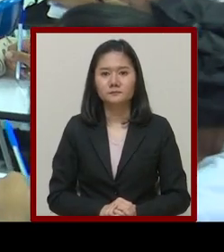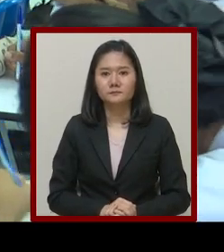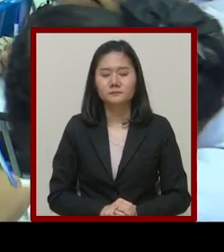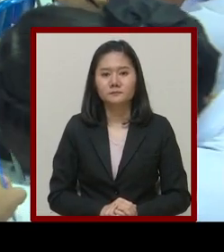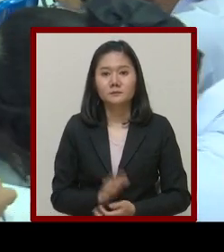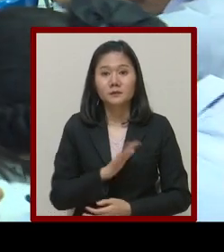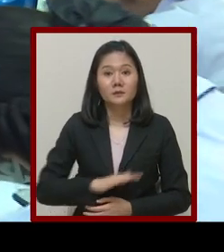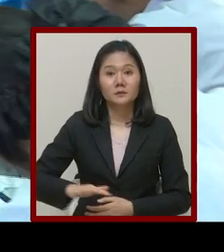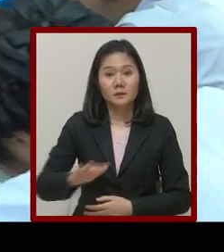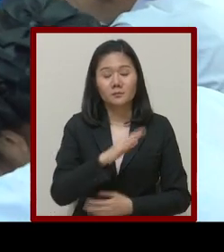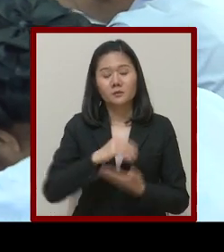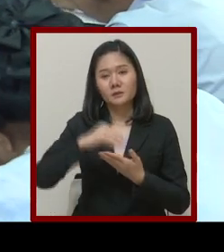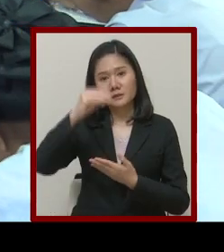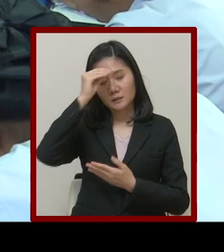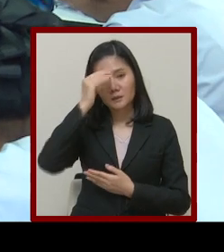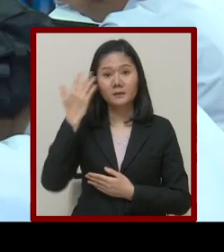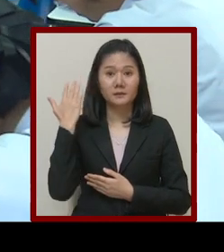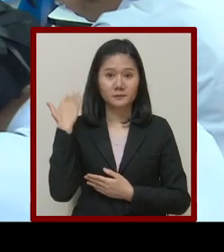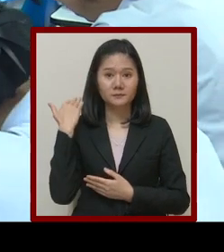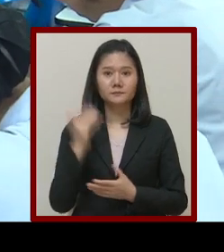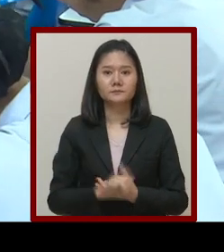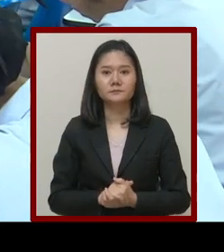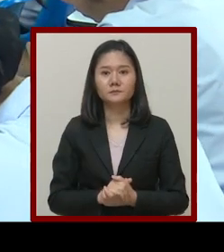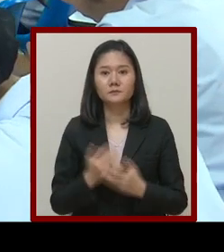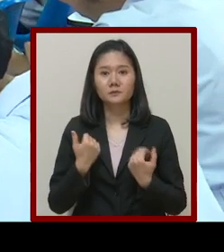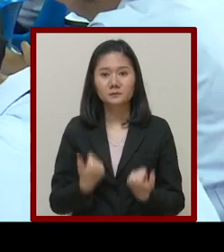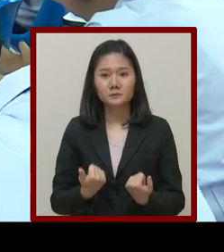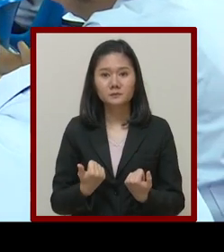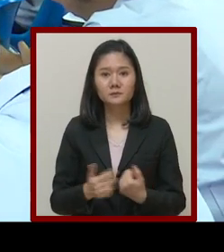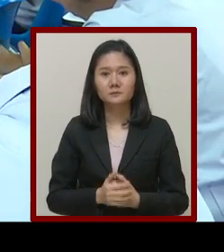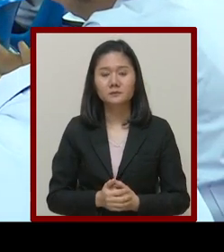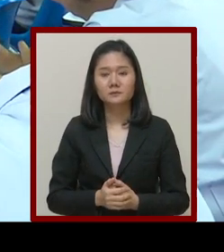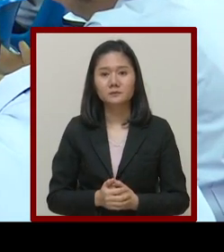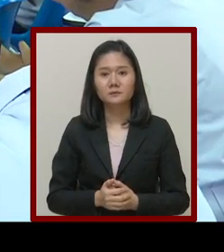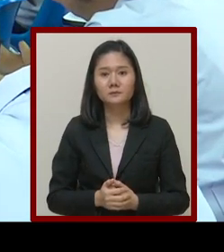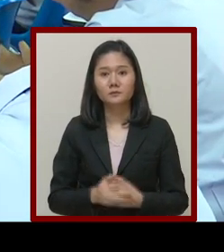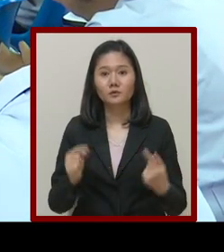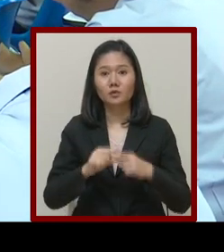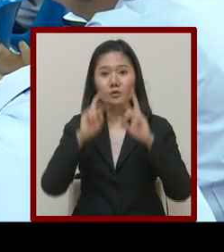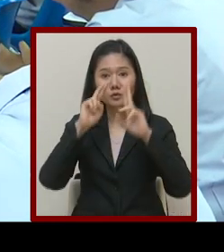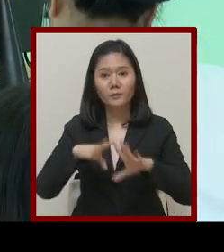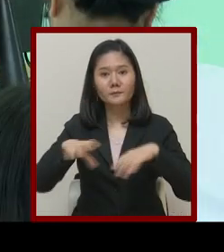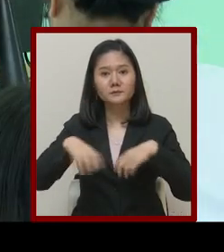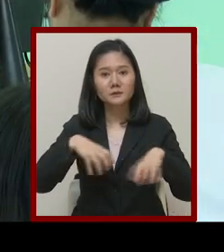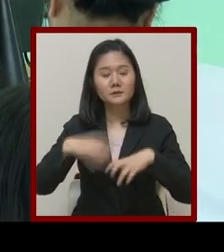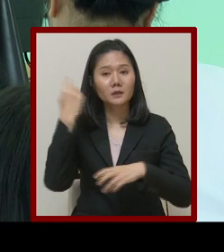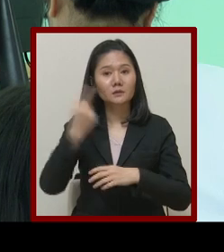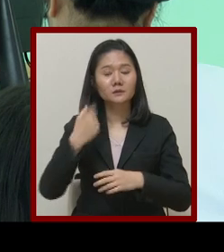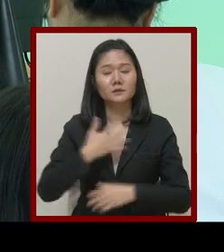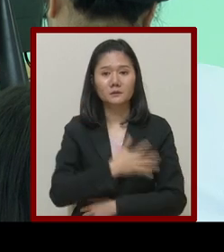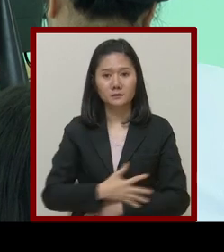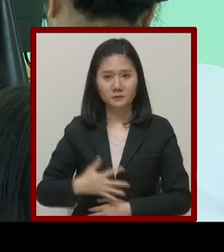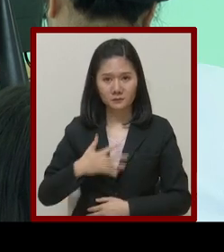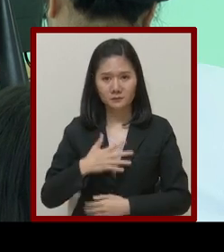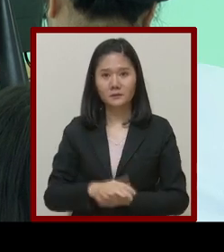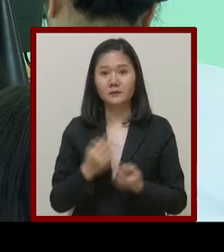ทั้งหมดที่เราเรียนมาเมื่อครั้งที่แล้วในครั้งนี้ก็ยังไม่พ้นในเรื่องรูปแบบการจัดการท่องเที่ยวเชิงสุขภาพนะ